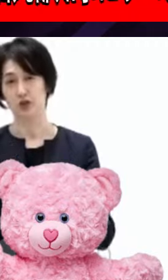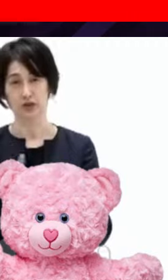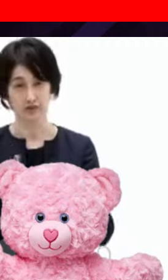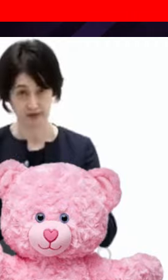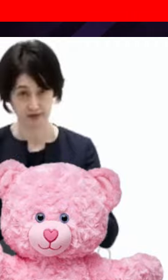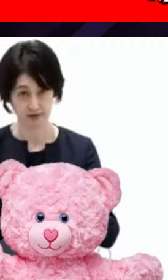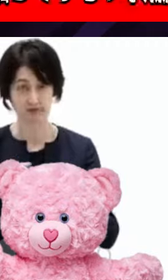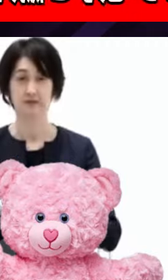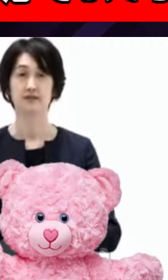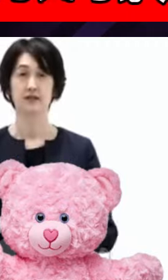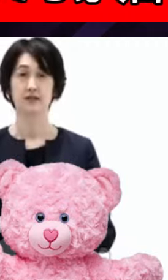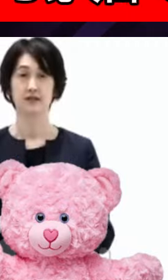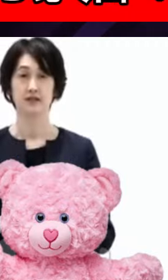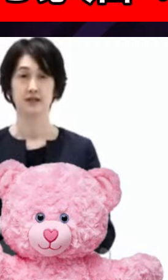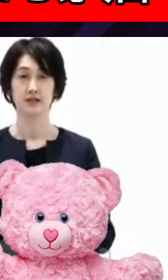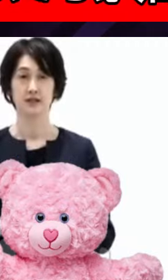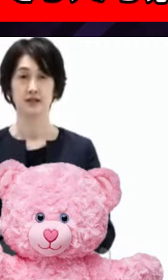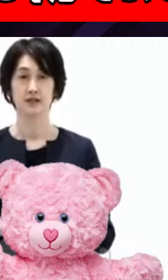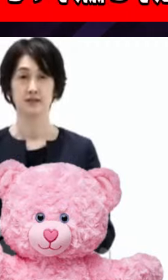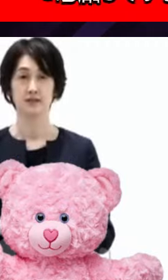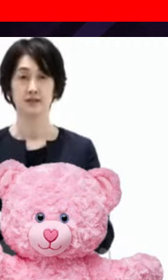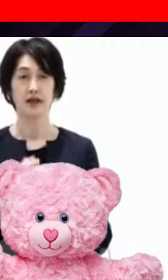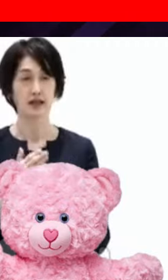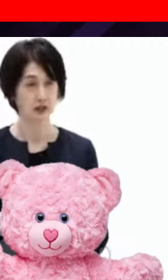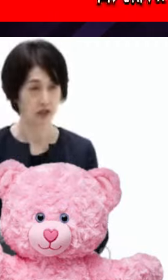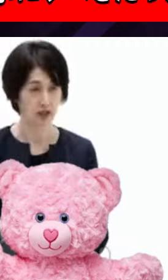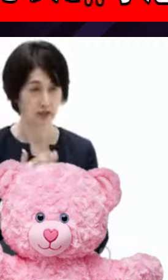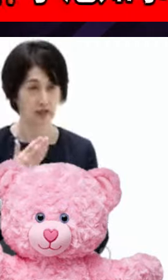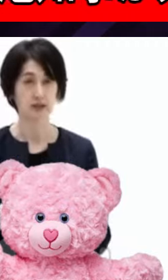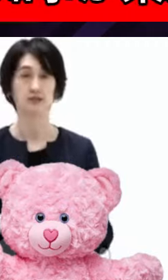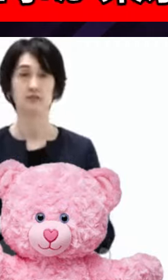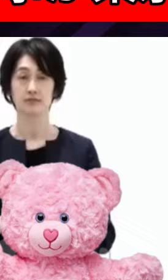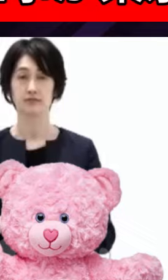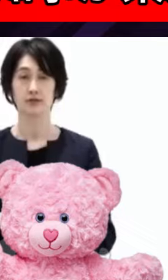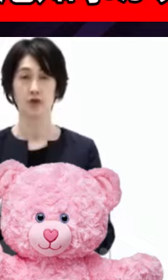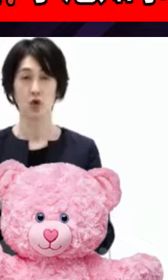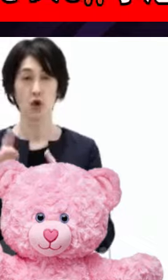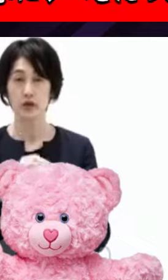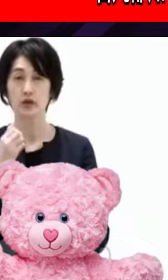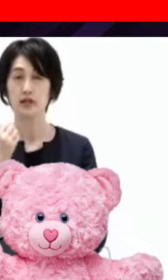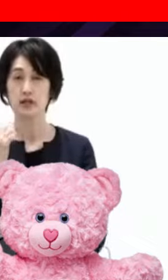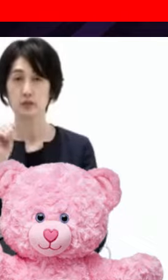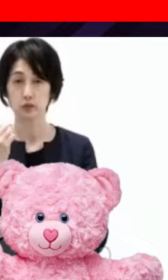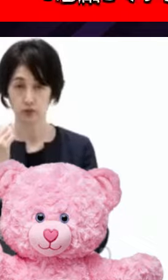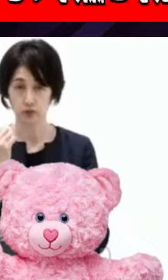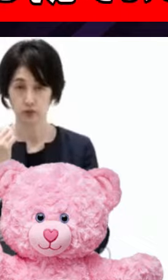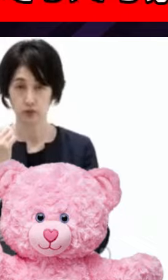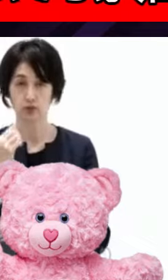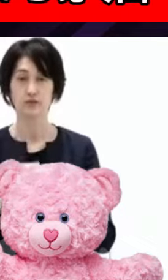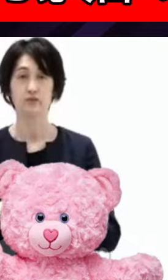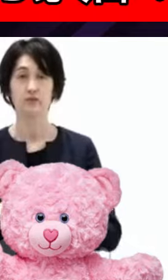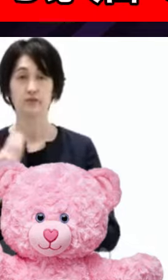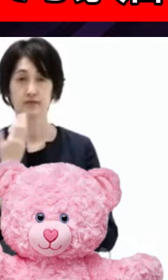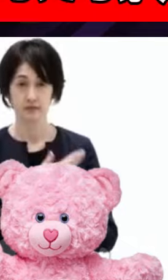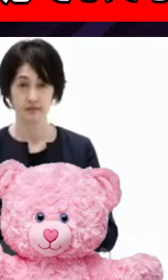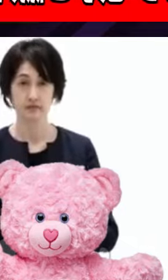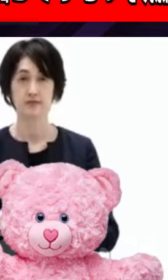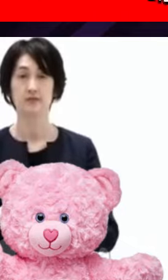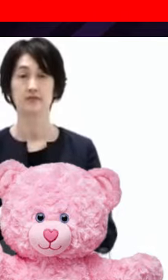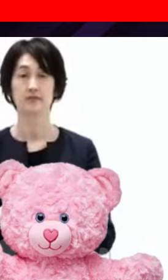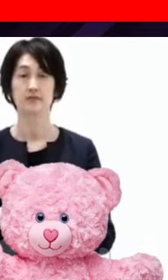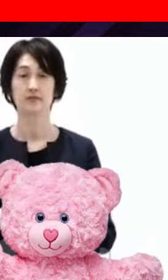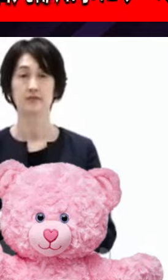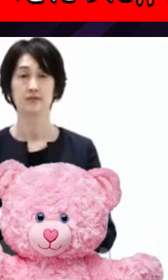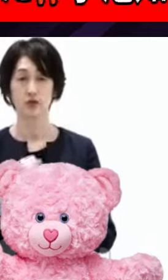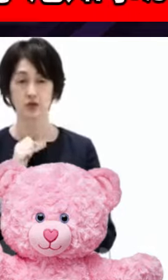。 ありがとうございます。そうしましたら各社さんお願いします。 読売新聞越村と申します。